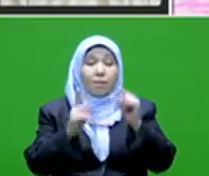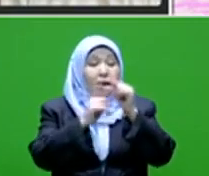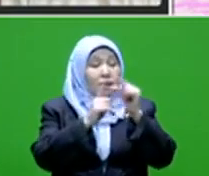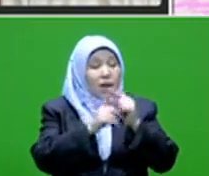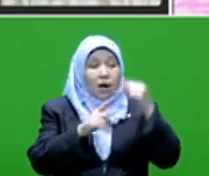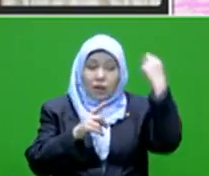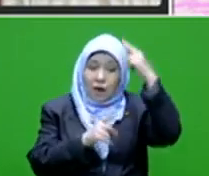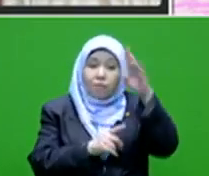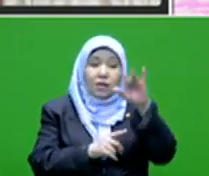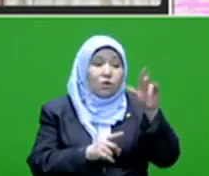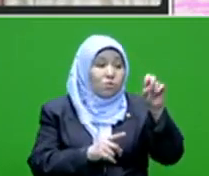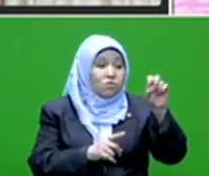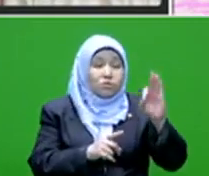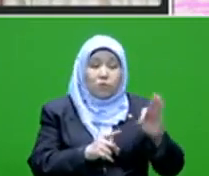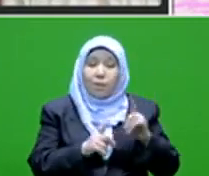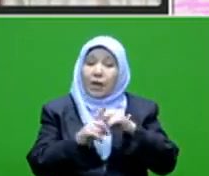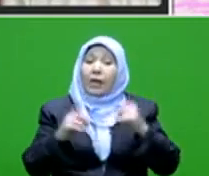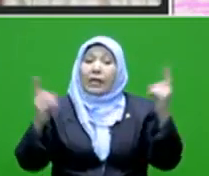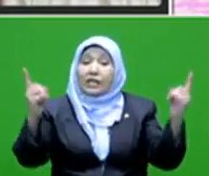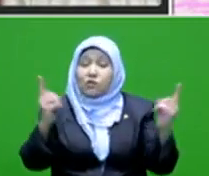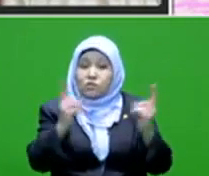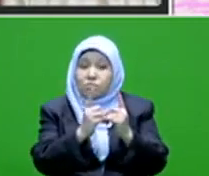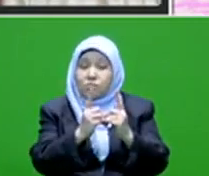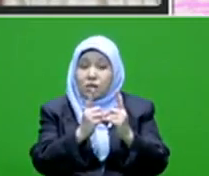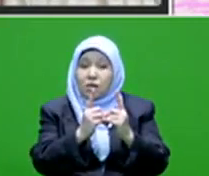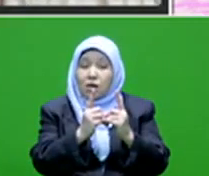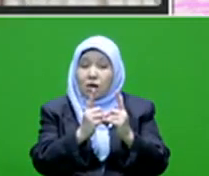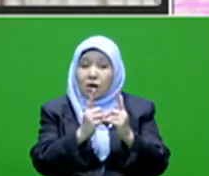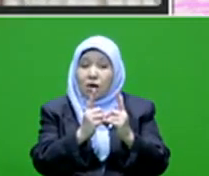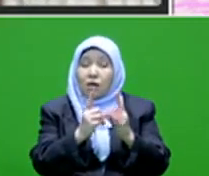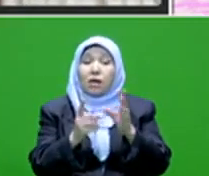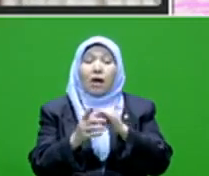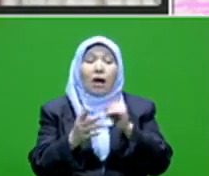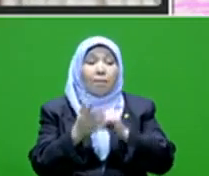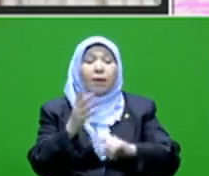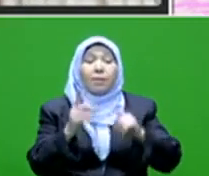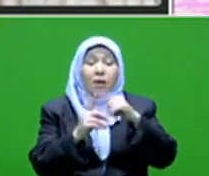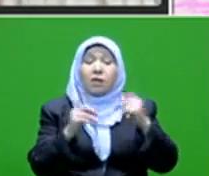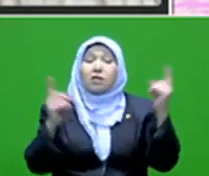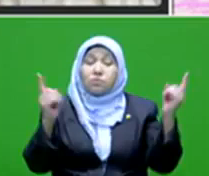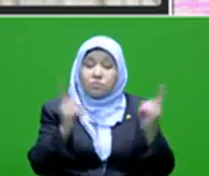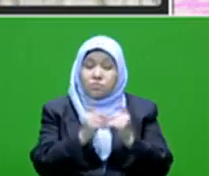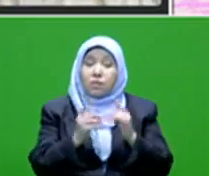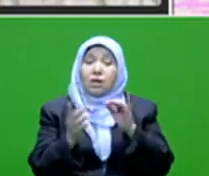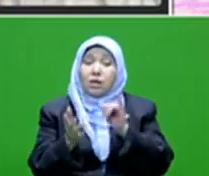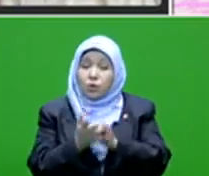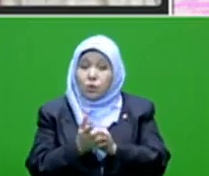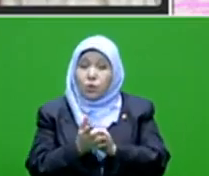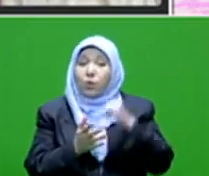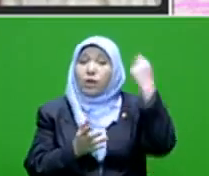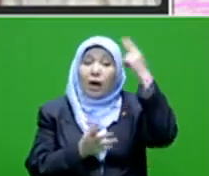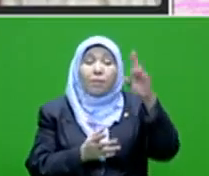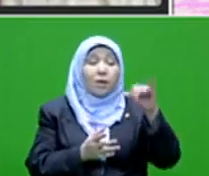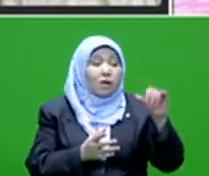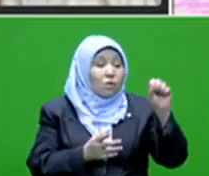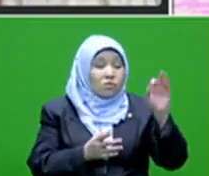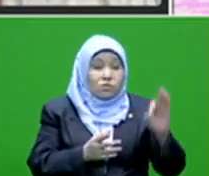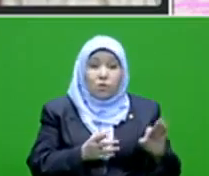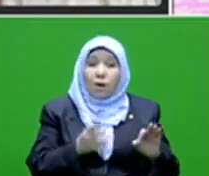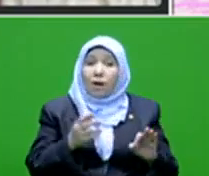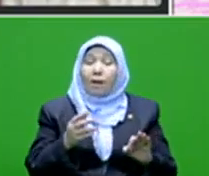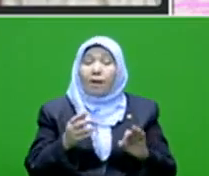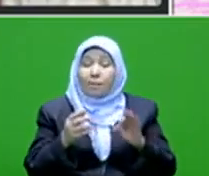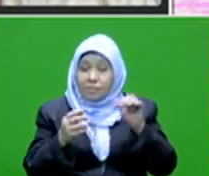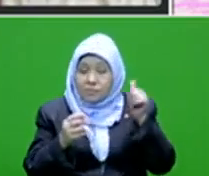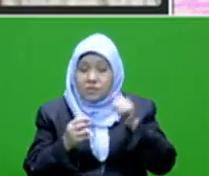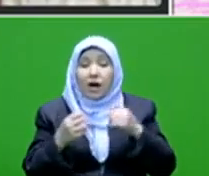Yusuf apabila mereka ditemukan, Ustaz Don, ya, dan apabila mereka ditemukan itu Nabi Yusuf mengulang balik semula perkataan di sini